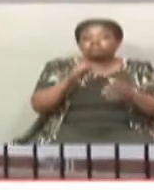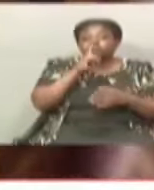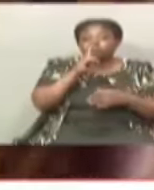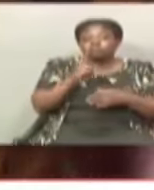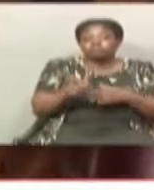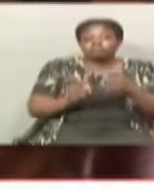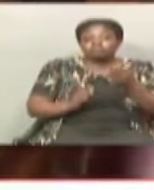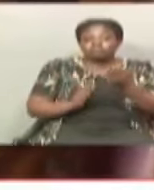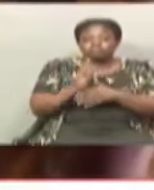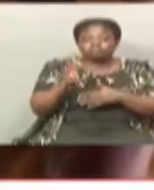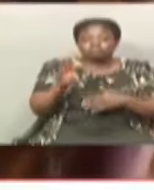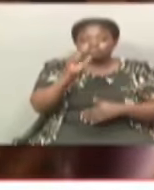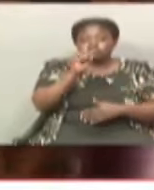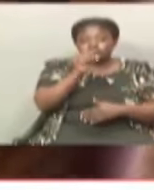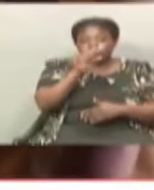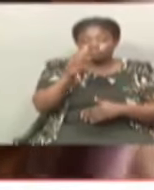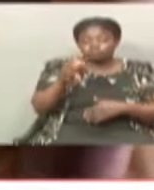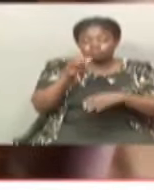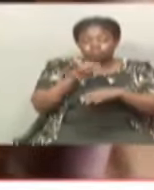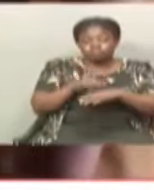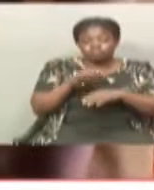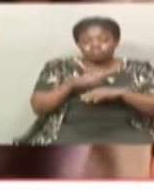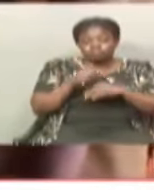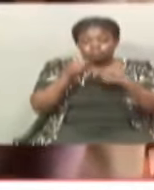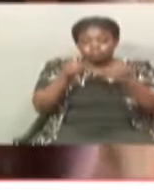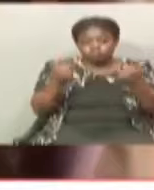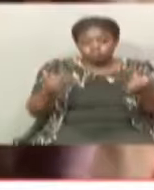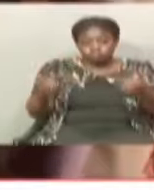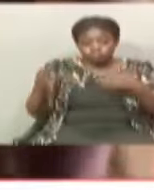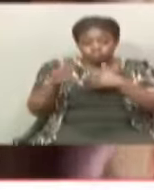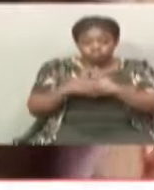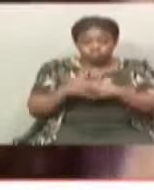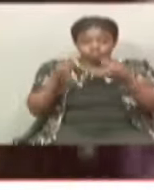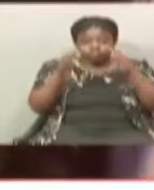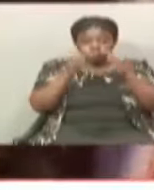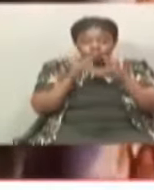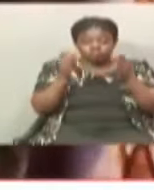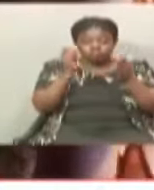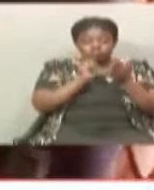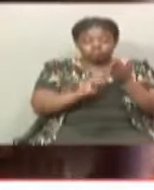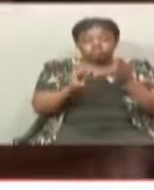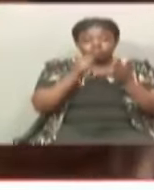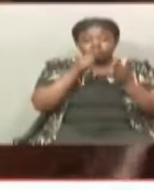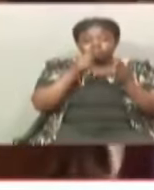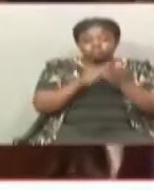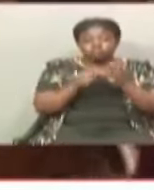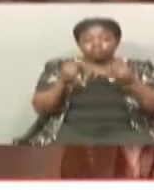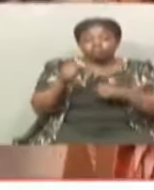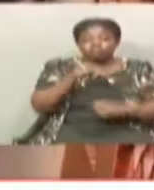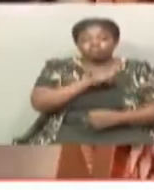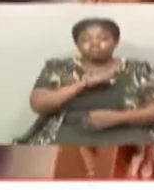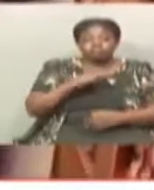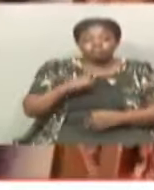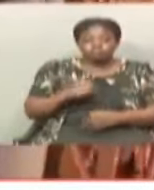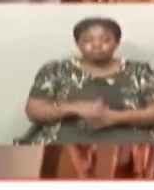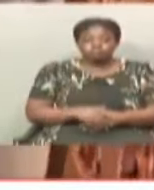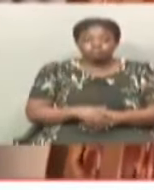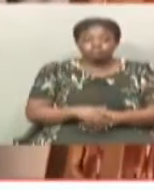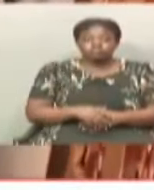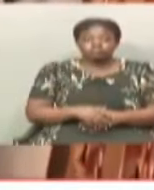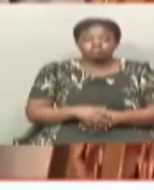ebituufu. Osisikale mayisi bamulekwa ate begalidde mu nyumba basomera ekiwandiiko wabula ne beerema.